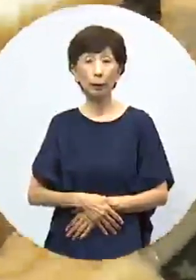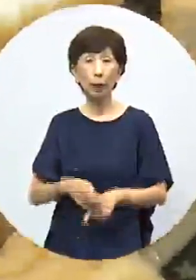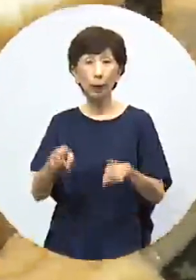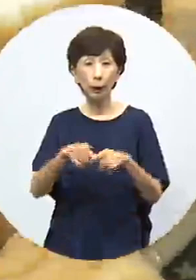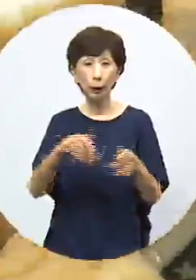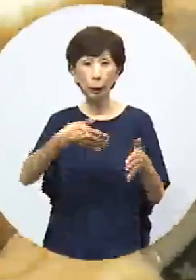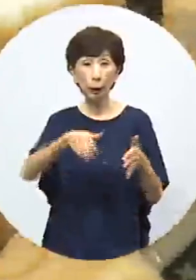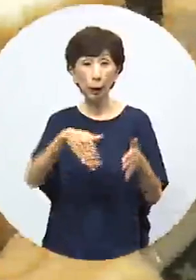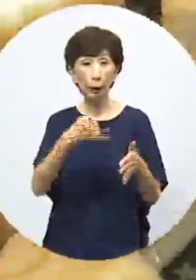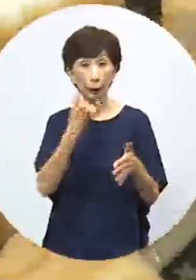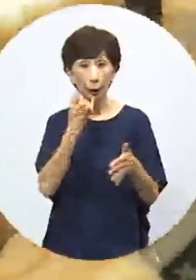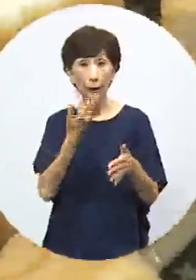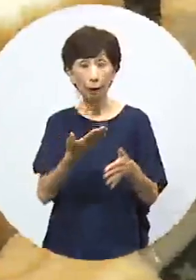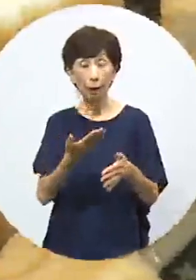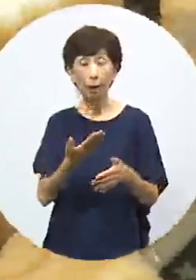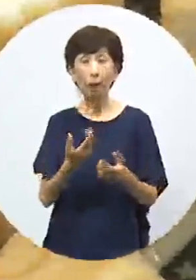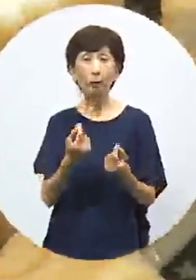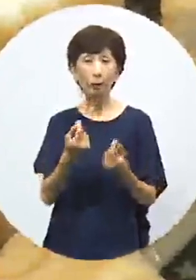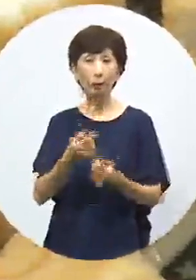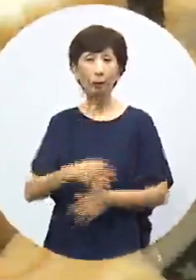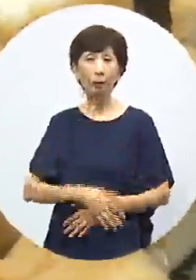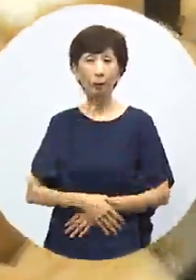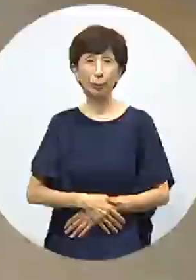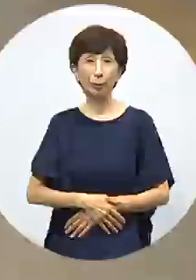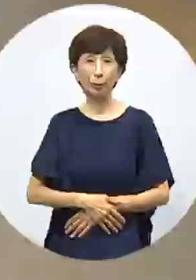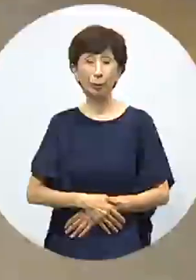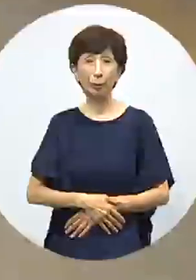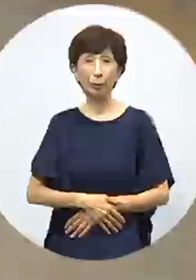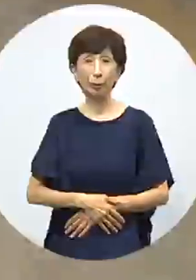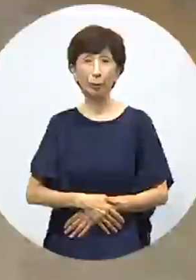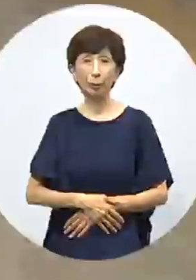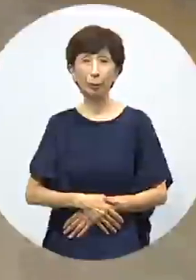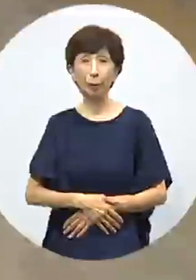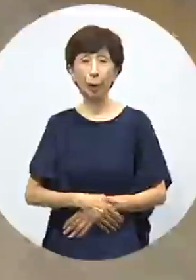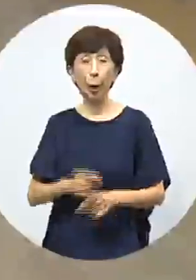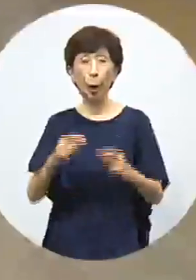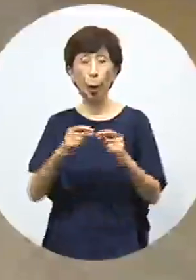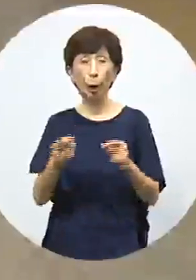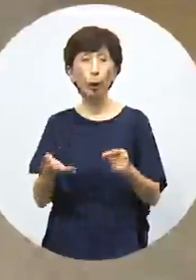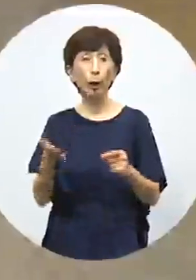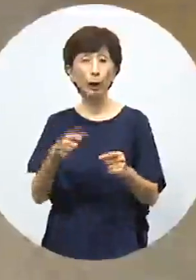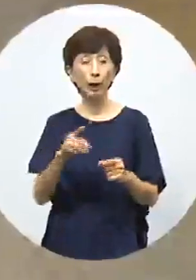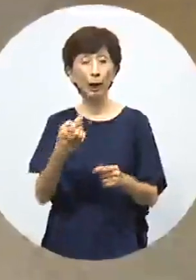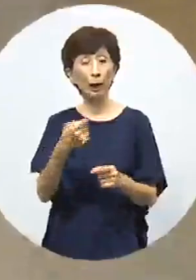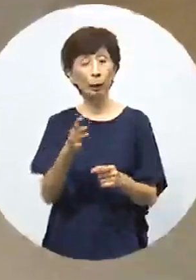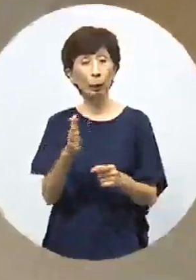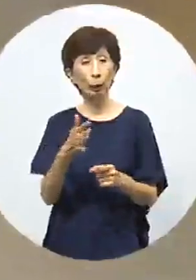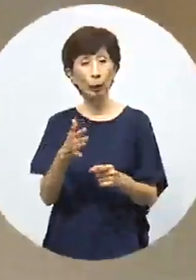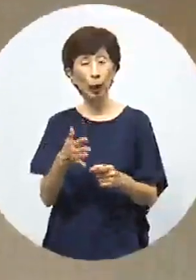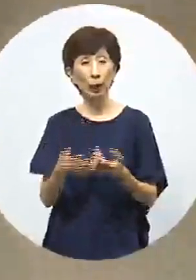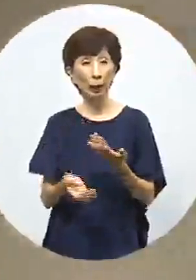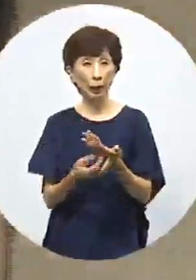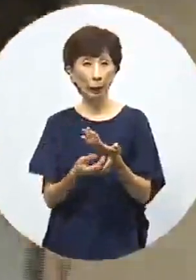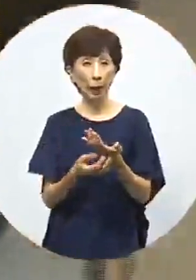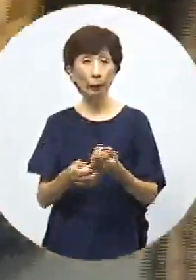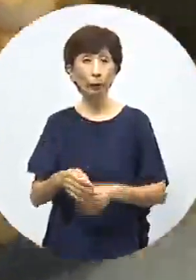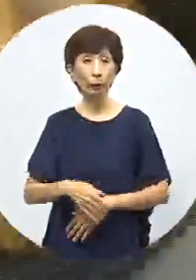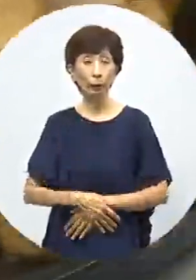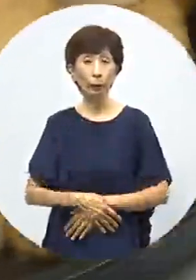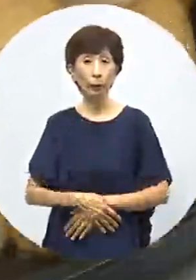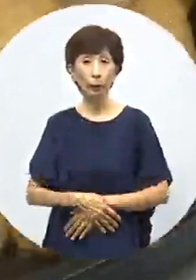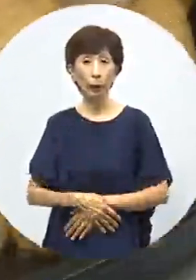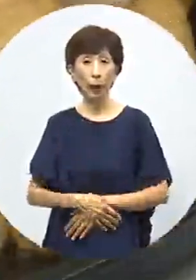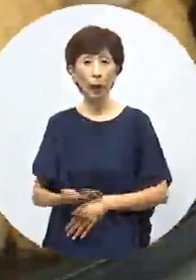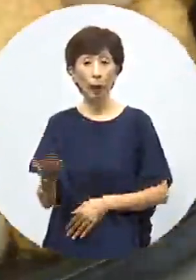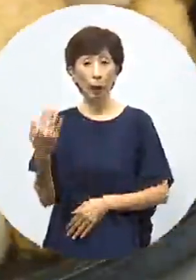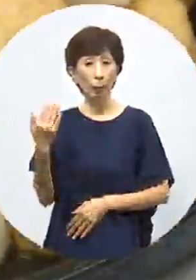はい、一緒に炒めてしまっていいんですね。 はい、大丈夫です。 はい、 次にオクラを入れて1分ほど焼いていきます。 はい、オ